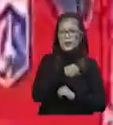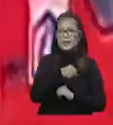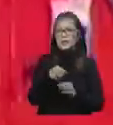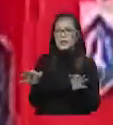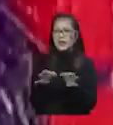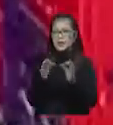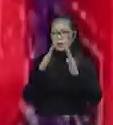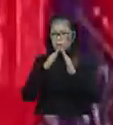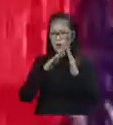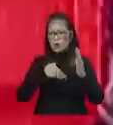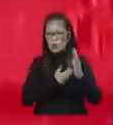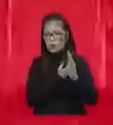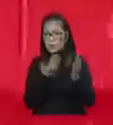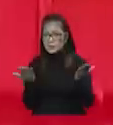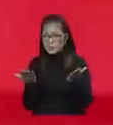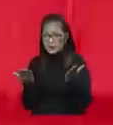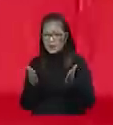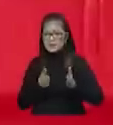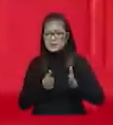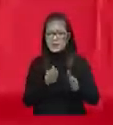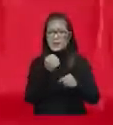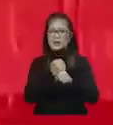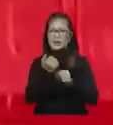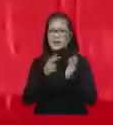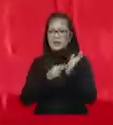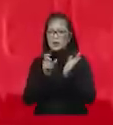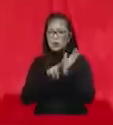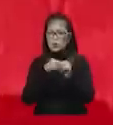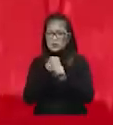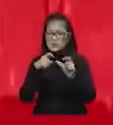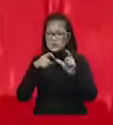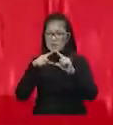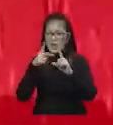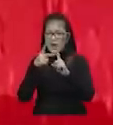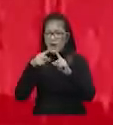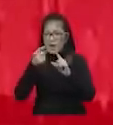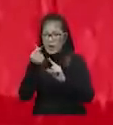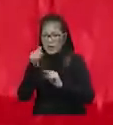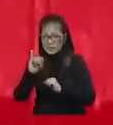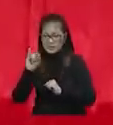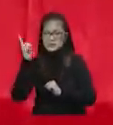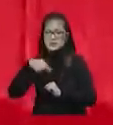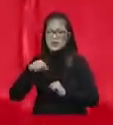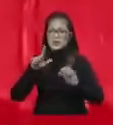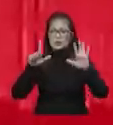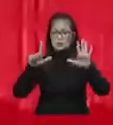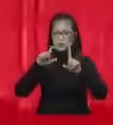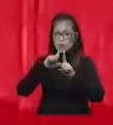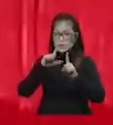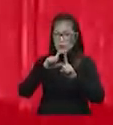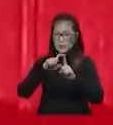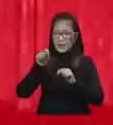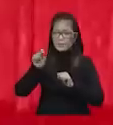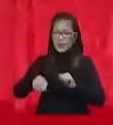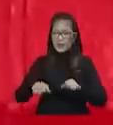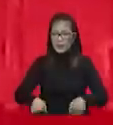korban di Jalan Gunung Sahari 7A Sawah Besar, Jakarta Pusat pada 7 Desember lalu. Korban dibawa pelaku menggunakan bajai